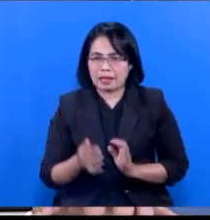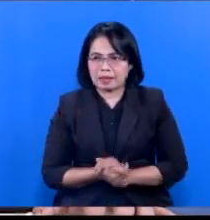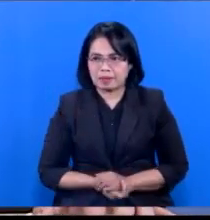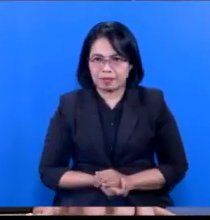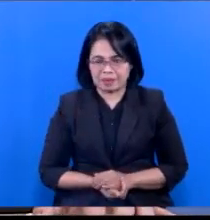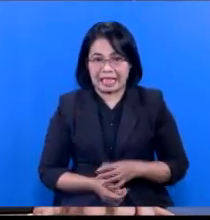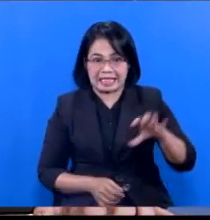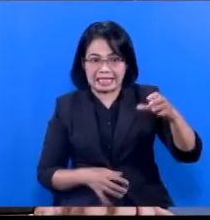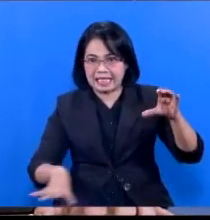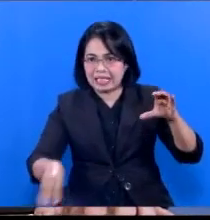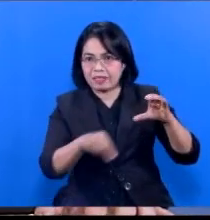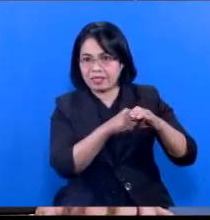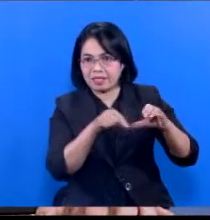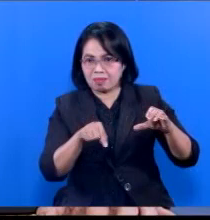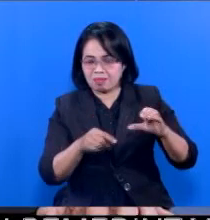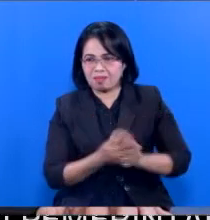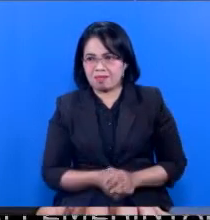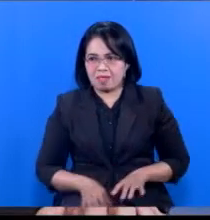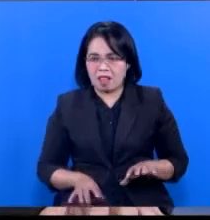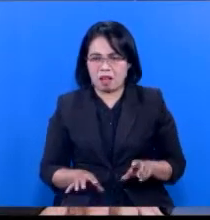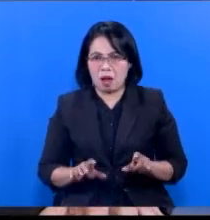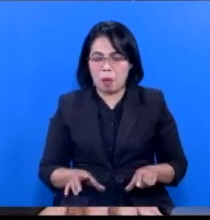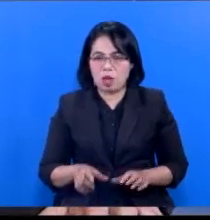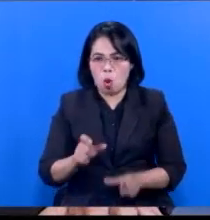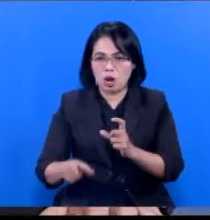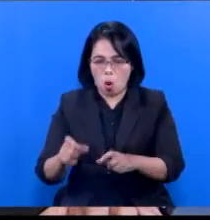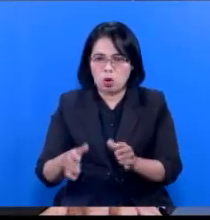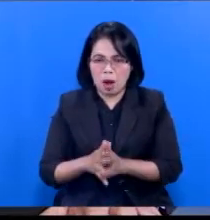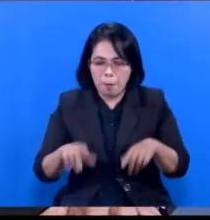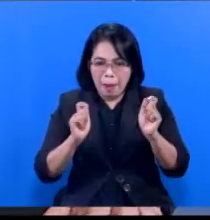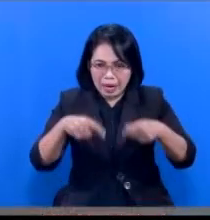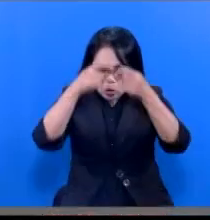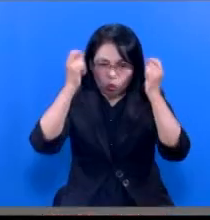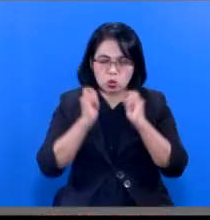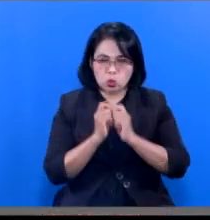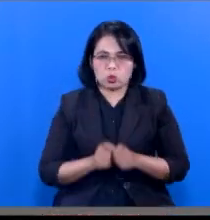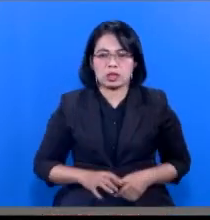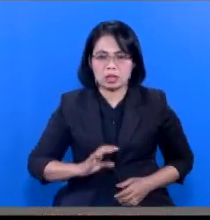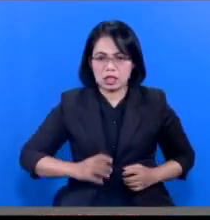terekam CCTV saat menggasak puluhan kerudung di Sukabumi, Jawa Barat.